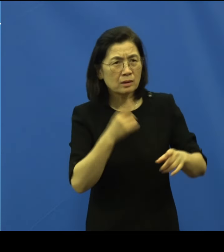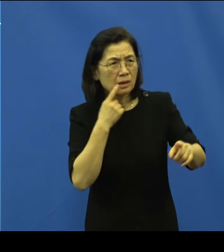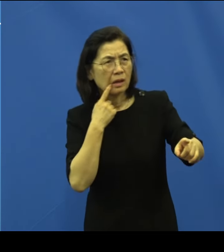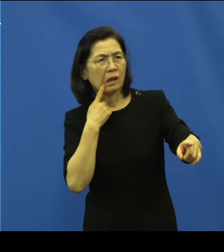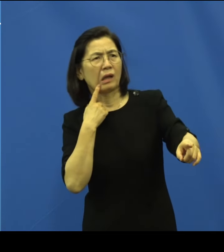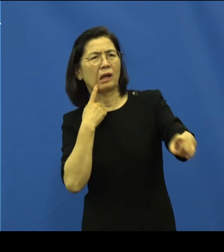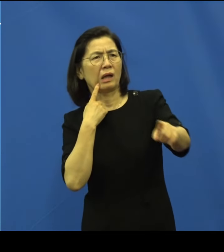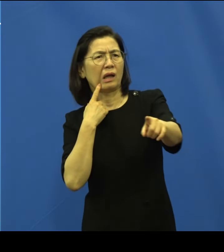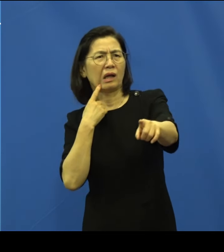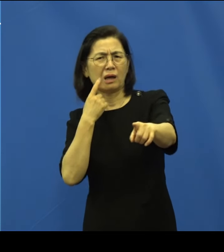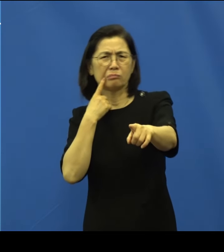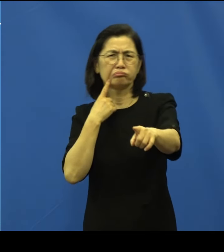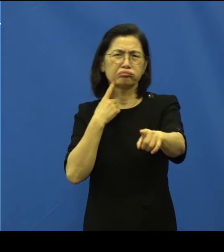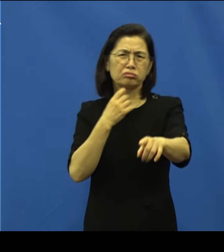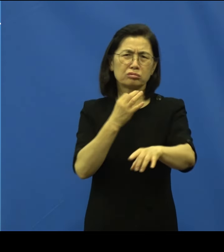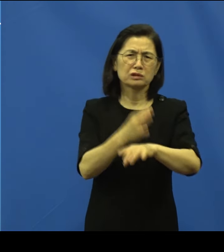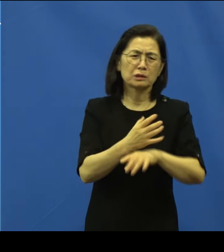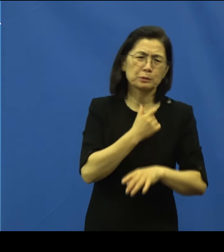지나오는